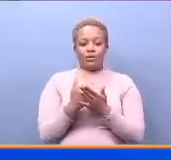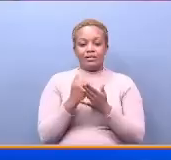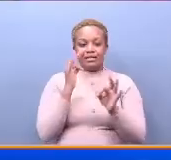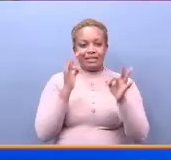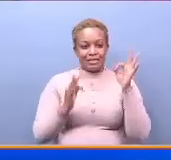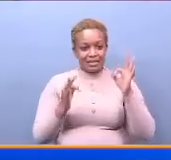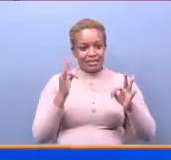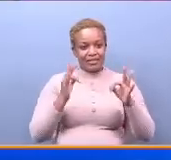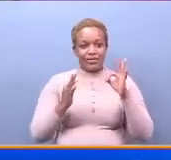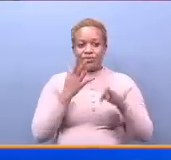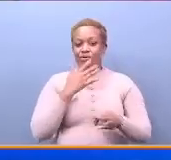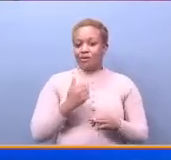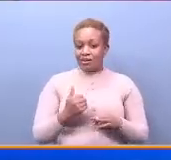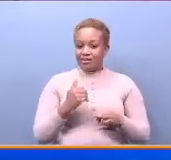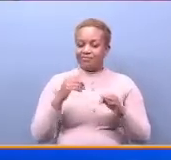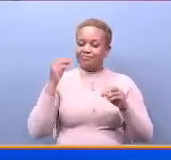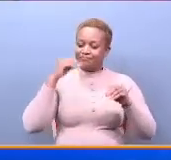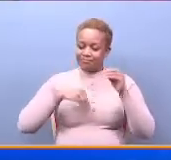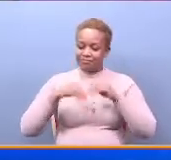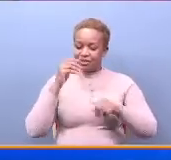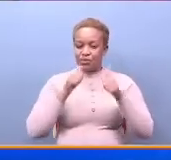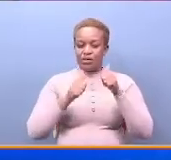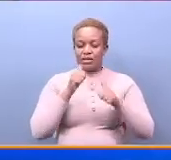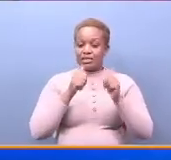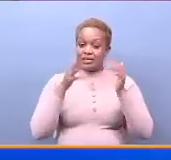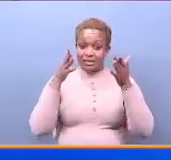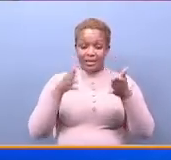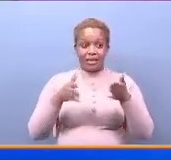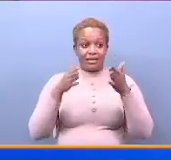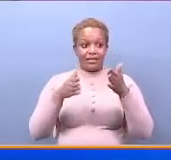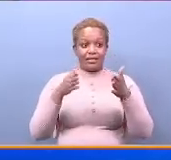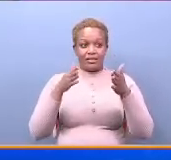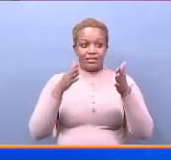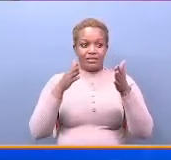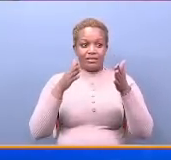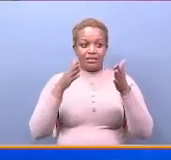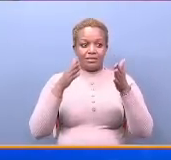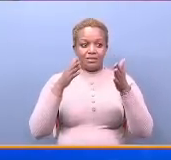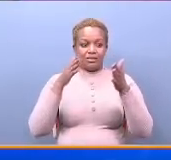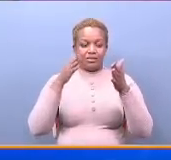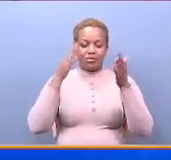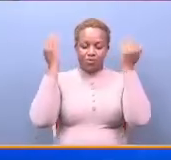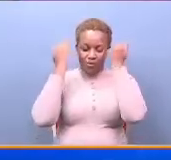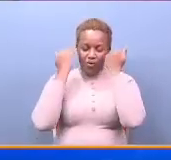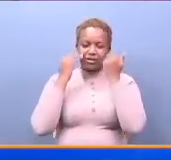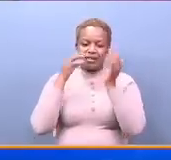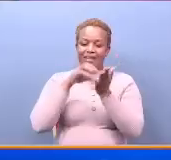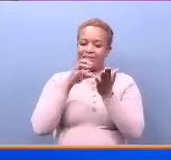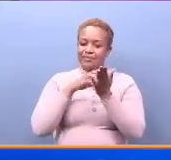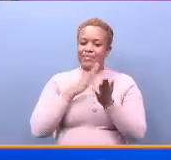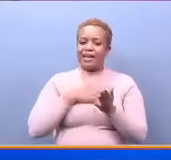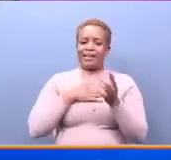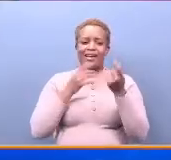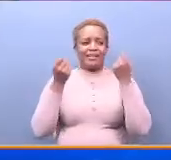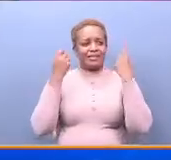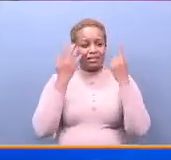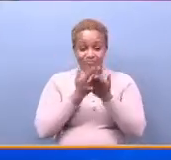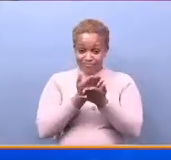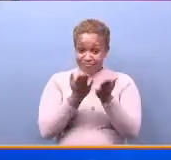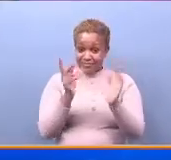iko ndani ya judiciary kwanza. Tunaimalizia East African Court of Justice. Kesi yangu weto, watu wote wanaielewa. Nyinyi TV 47,